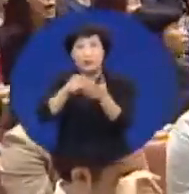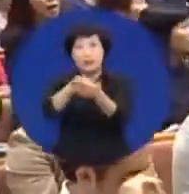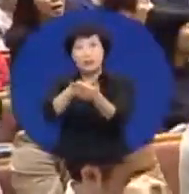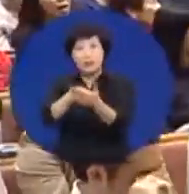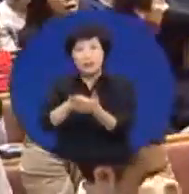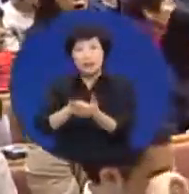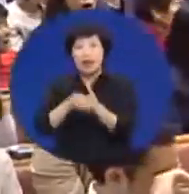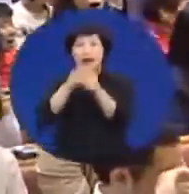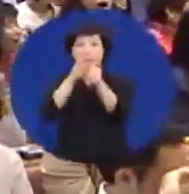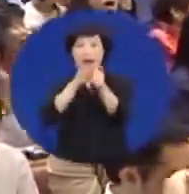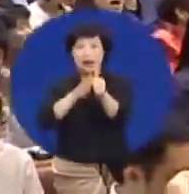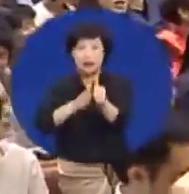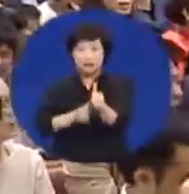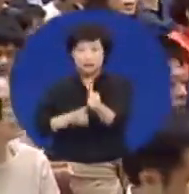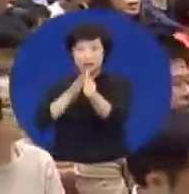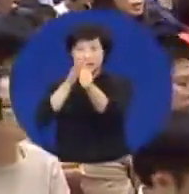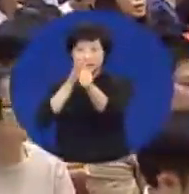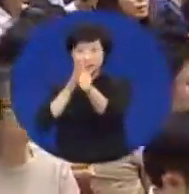주위에